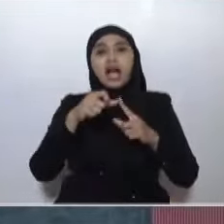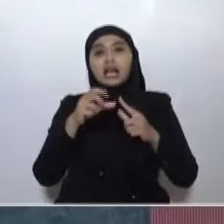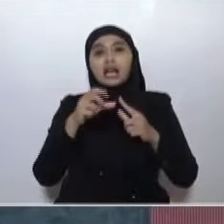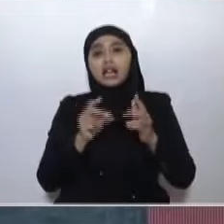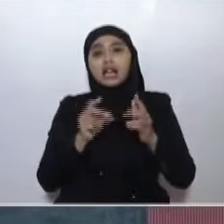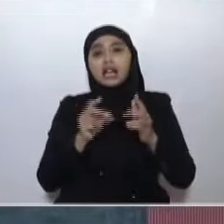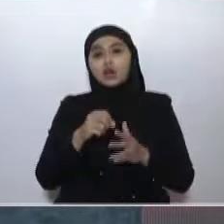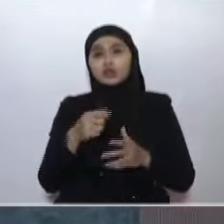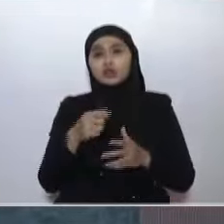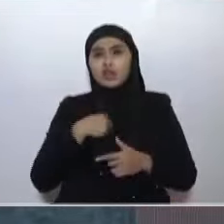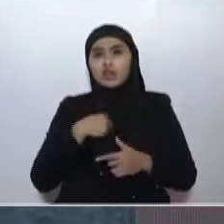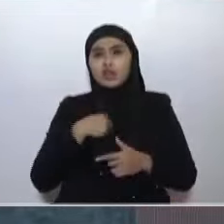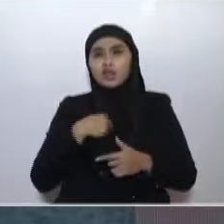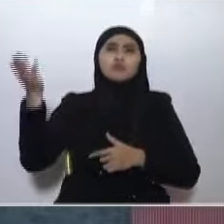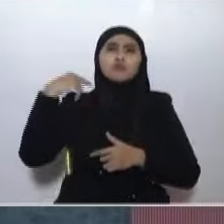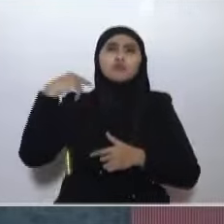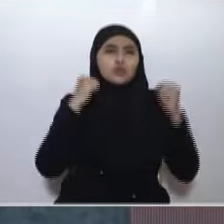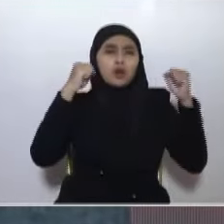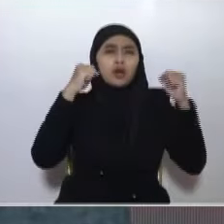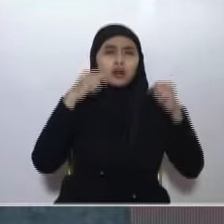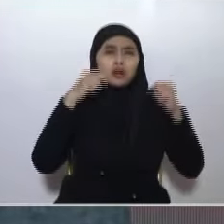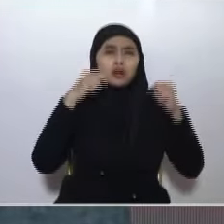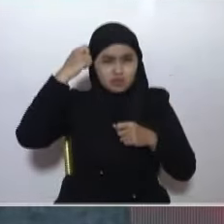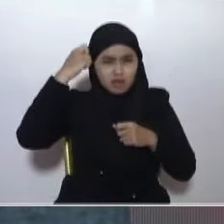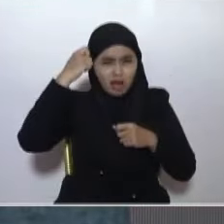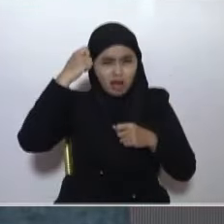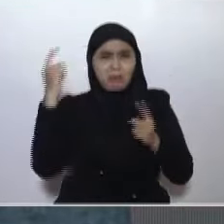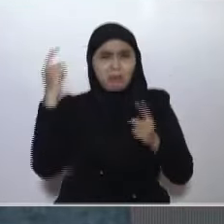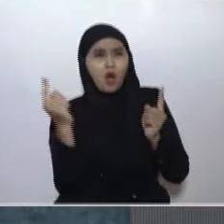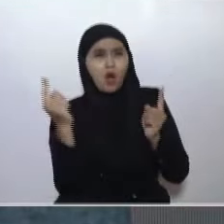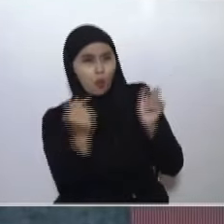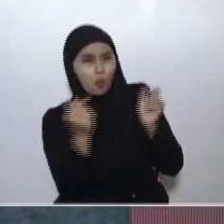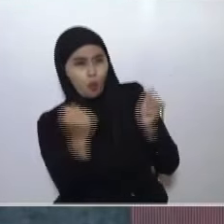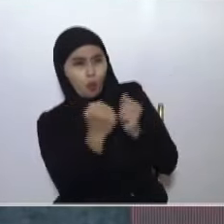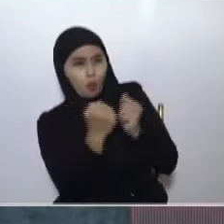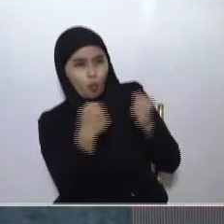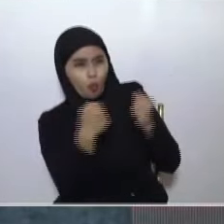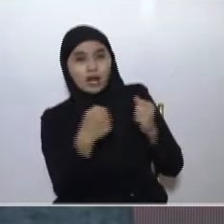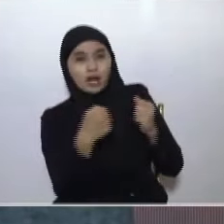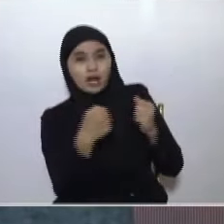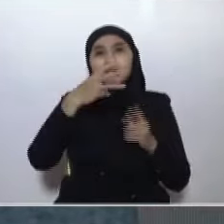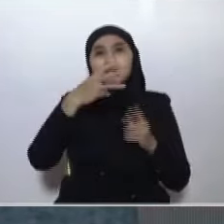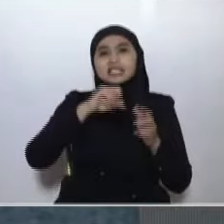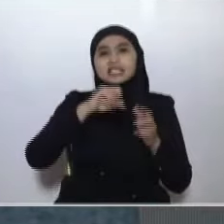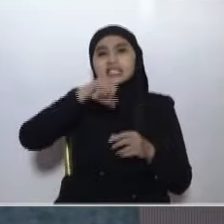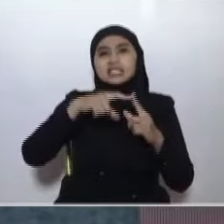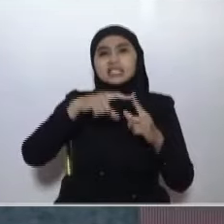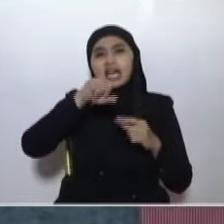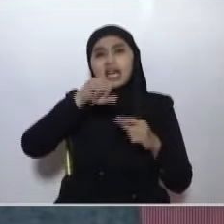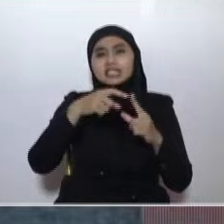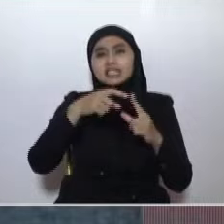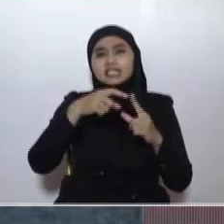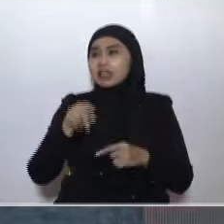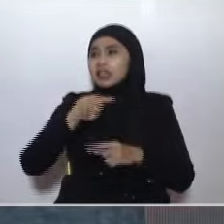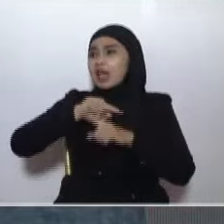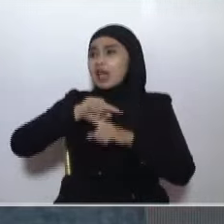melawan penjajah tapi perjuanganmu akan menjadi lebih sulit karena melawan bangsamu sendiri untuk itu dengan tantangan bangsa